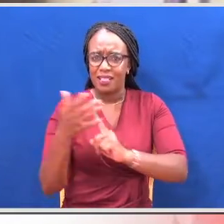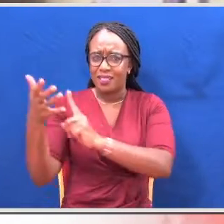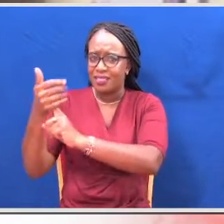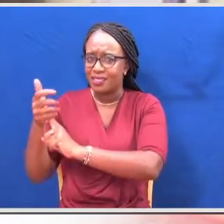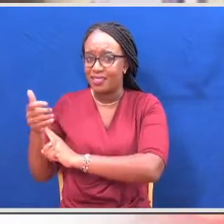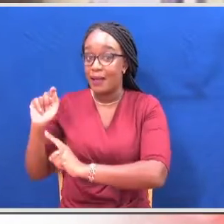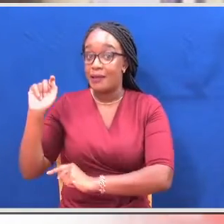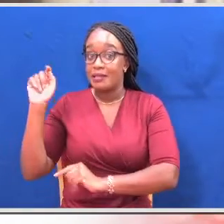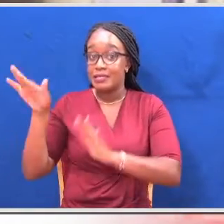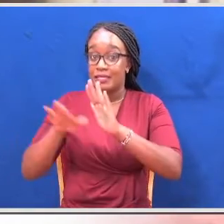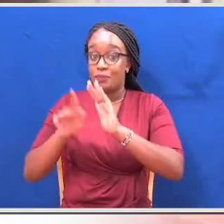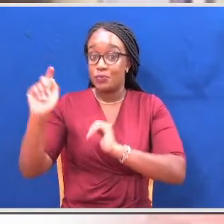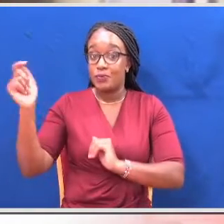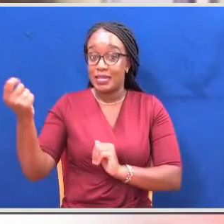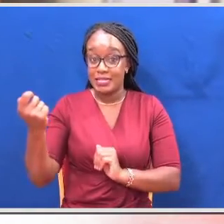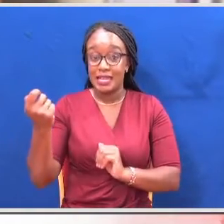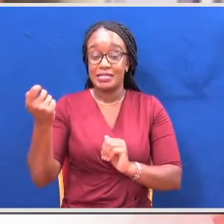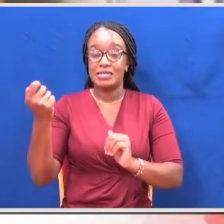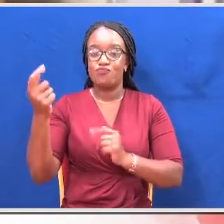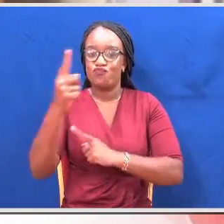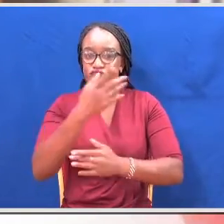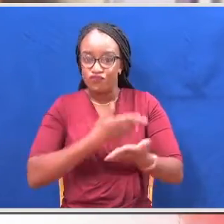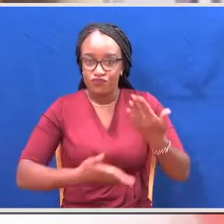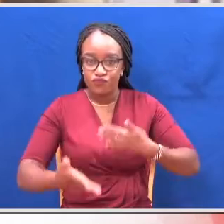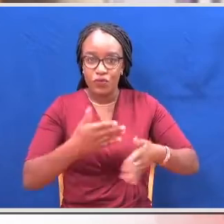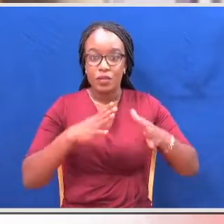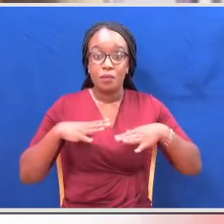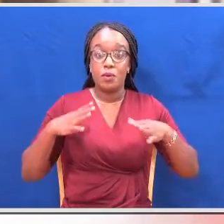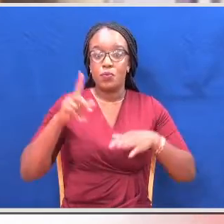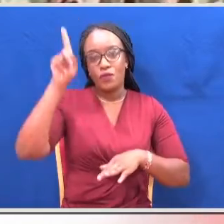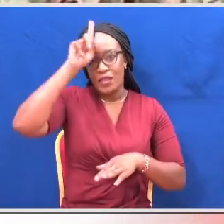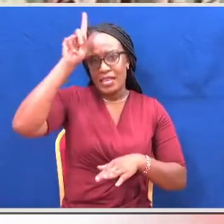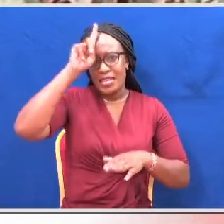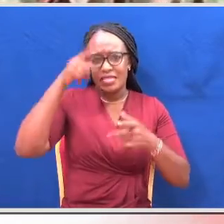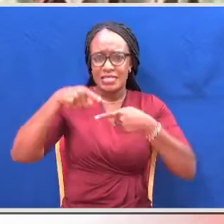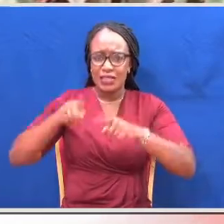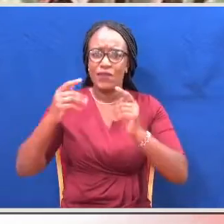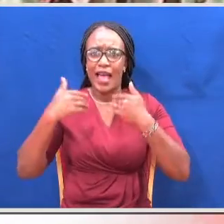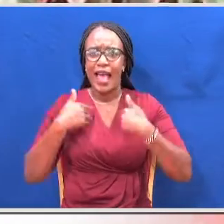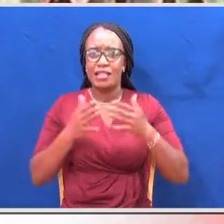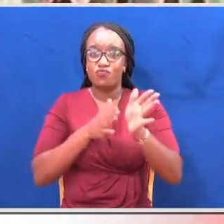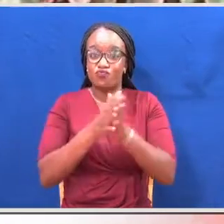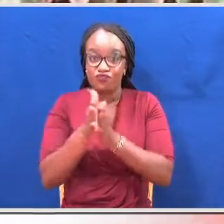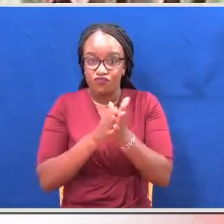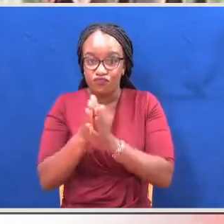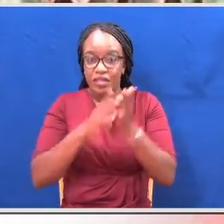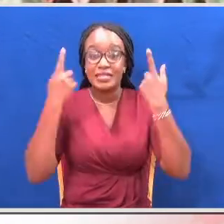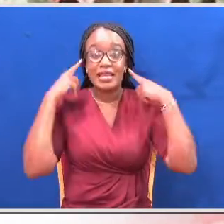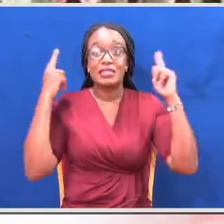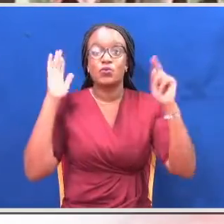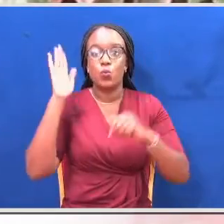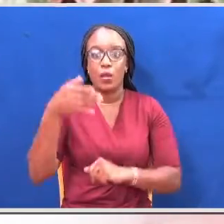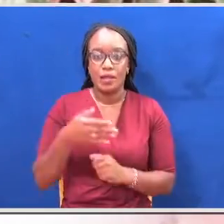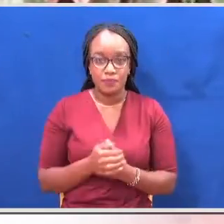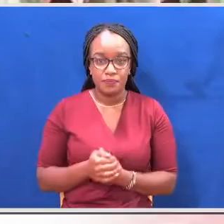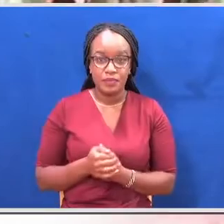maeneo mashinani, kwa wao wakaona kwamba anajiundia sana sifa. Hii yote ni siasa ya kuhakikisha kwamba kwa sababu hako